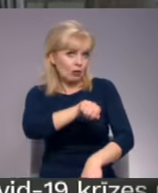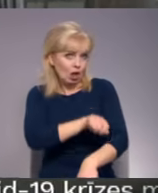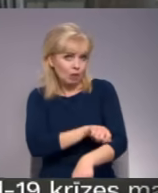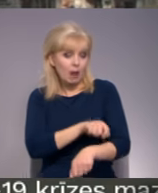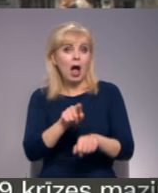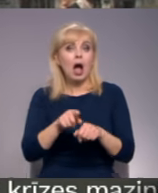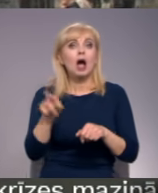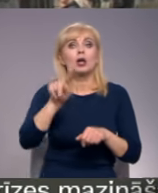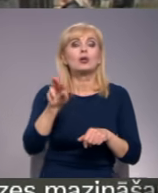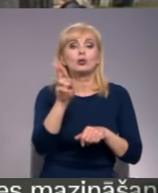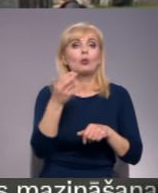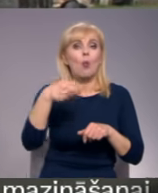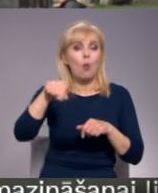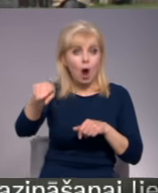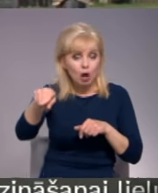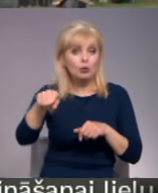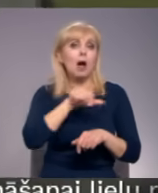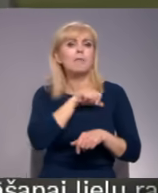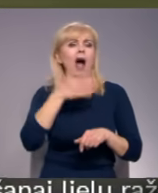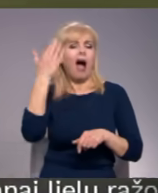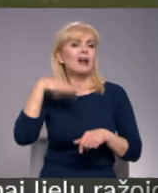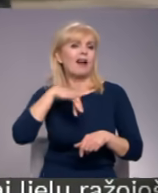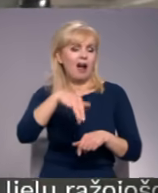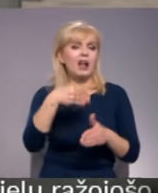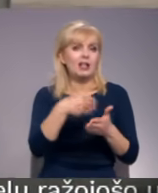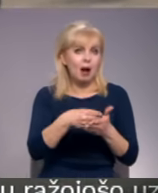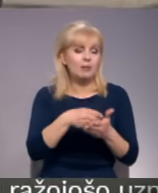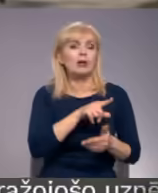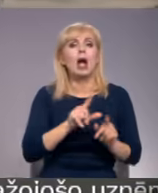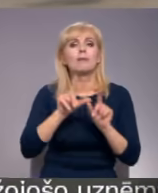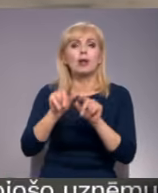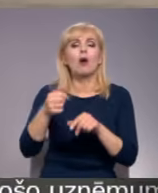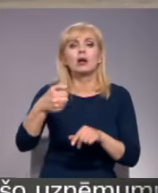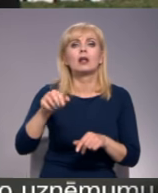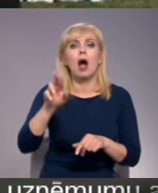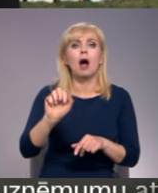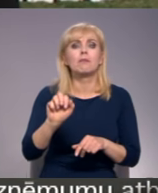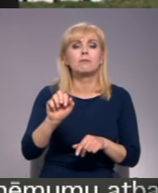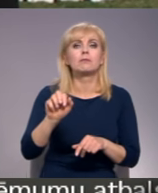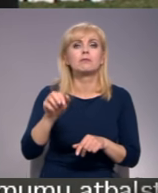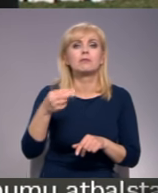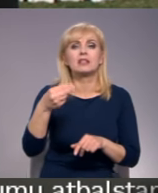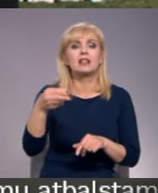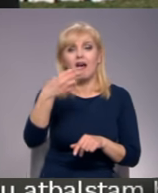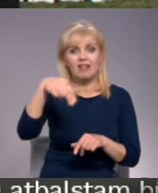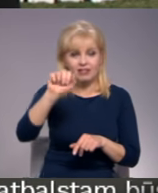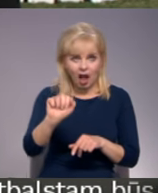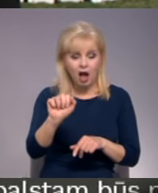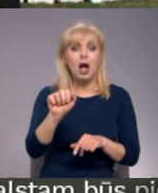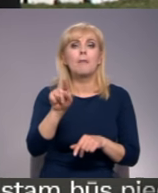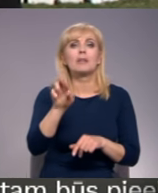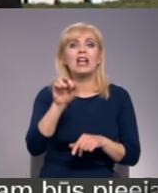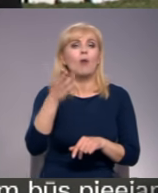attālo Skodu. Kadreiz arī pats devies tur iepirkties, tagad gan braucot uz Gramzdu vai Priekuli. Pilnīgi sestdien tas bija rituāls,